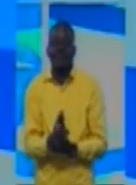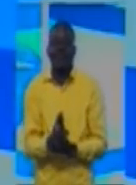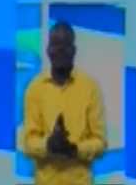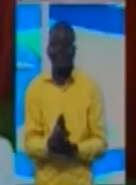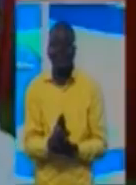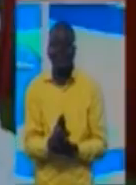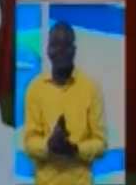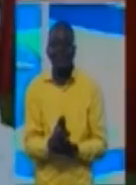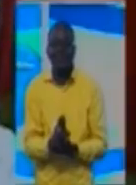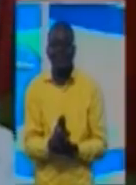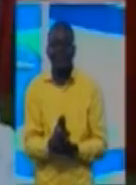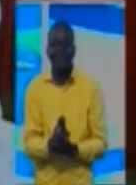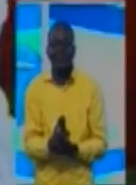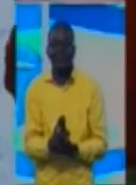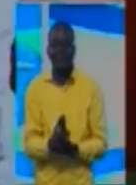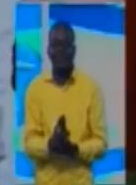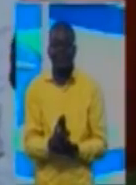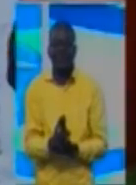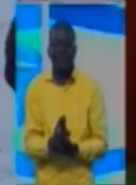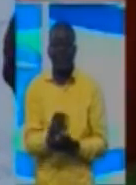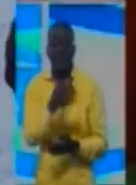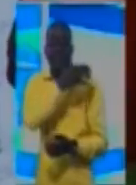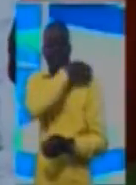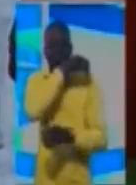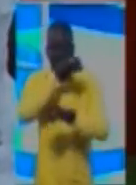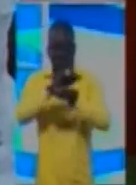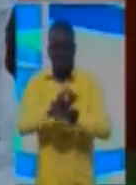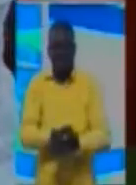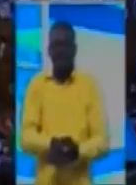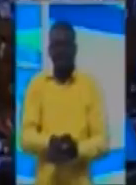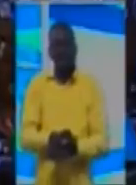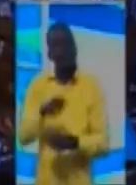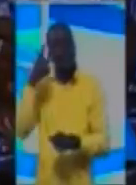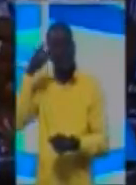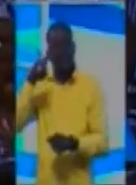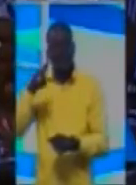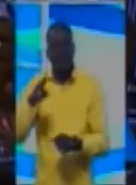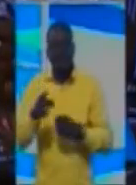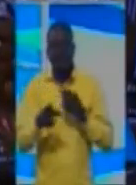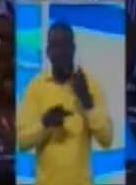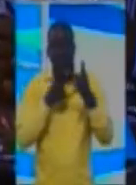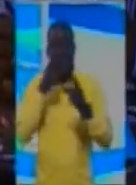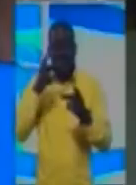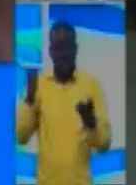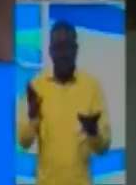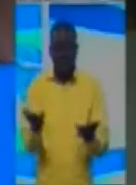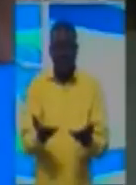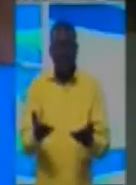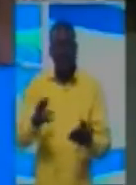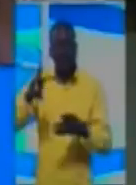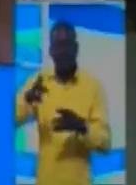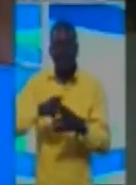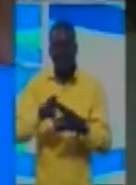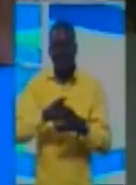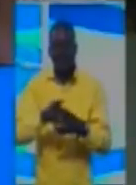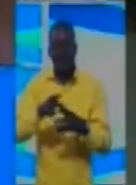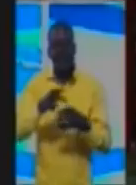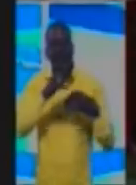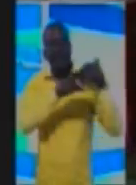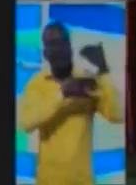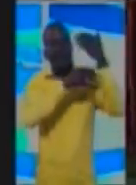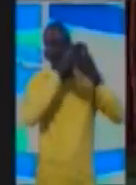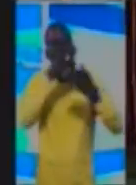Sanfo. Ces chefs traditionnels et coutumiers revisitent ici les pratiques ancestrales sur la